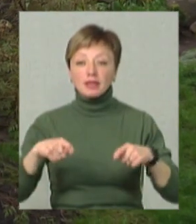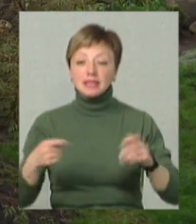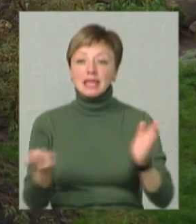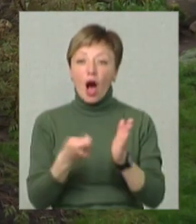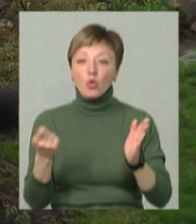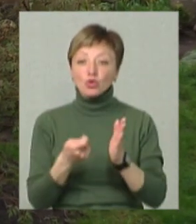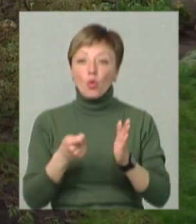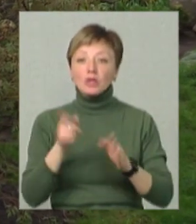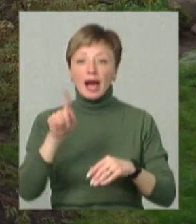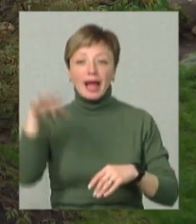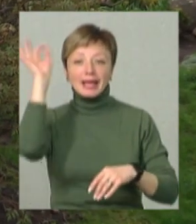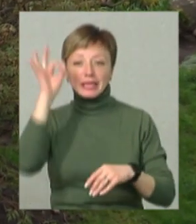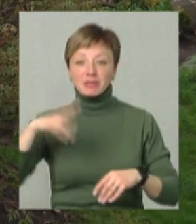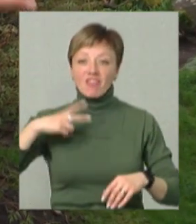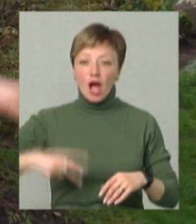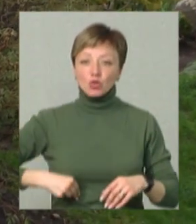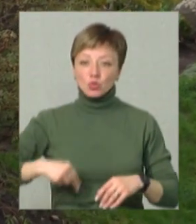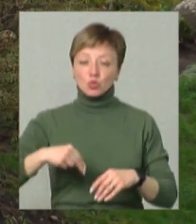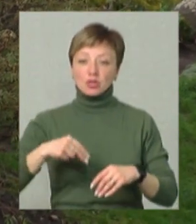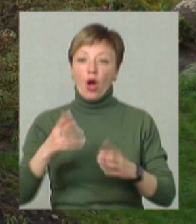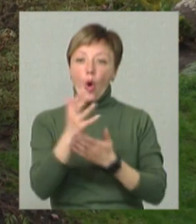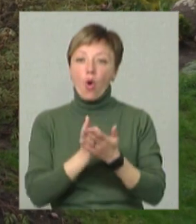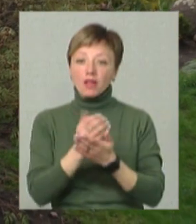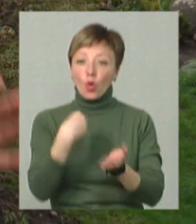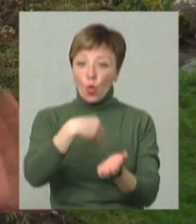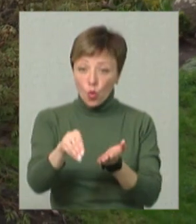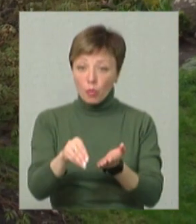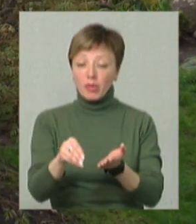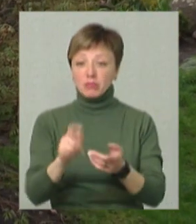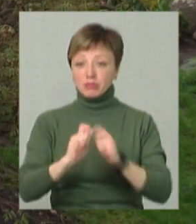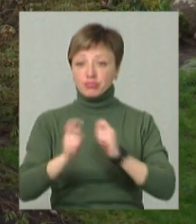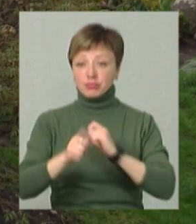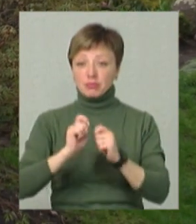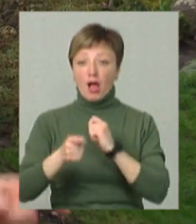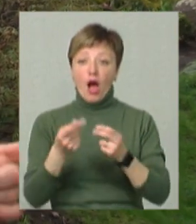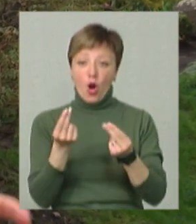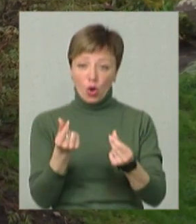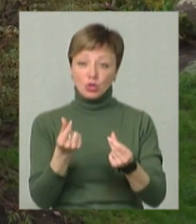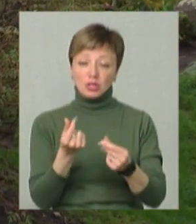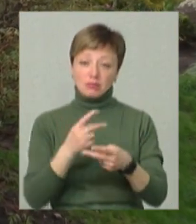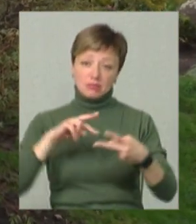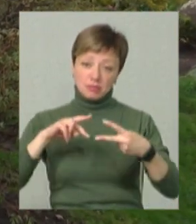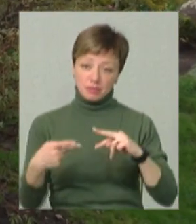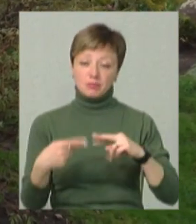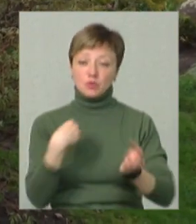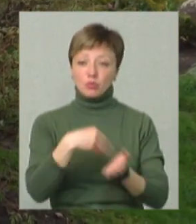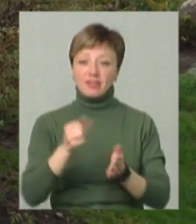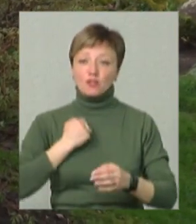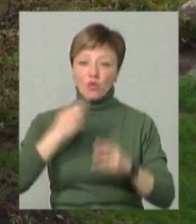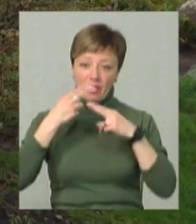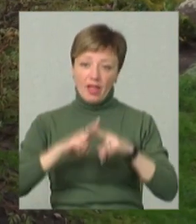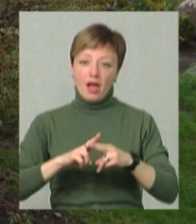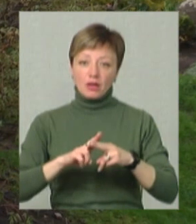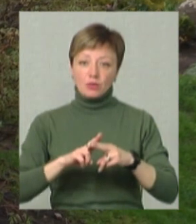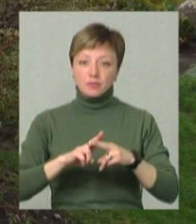за аукціон, а хай якийсь там німець чи француз, чи хто там колекціонер, купить якийсь мажор собі, так? А за ці гроші купити